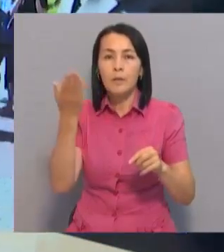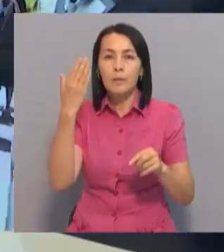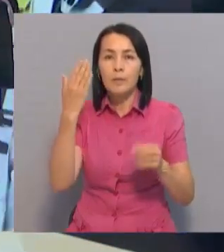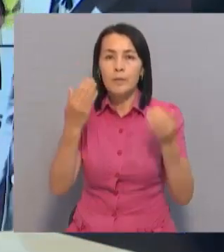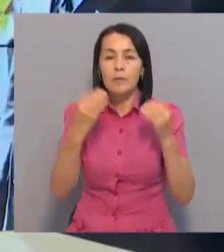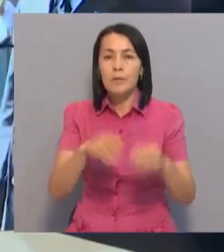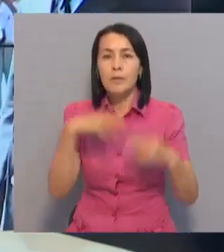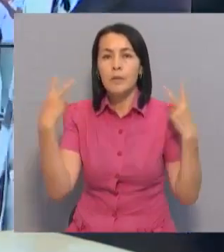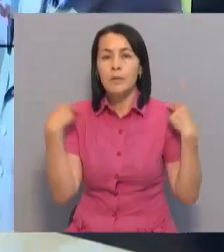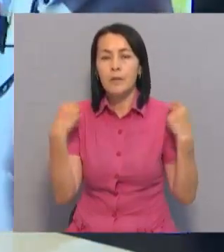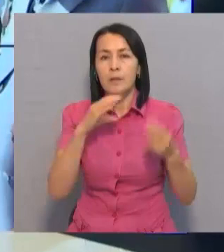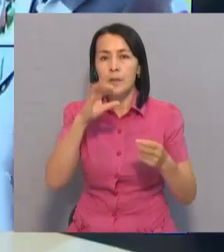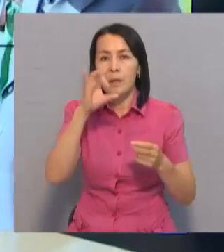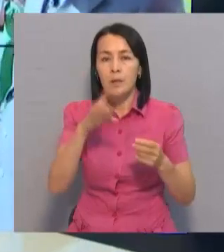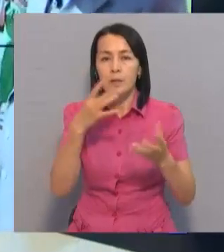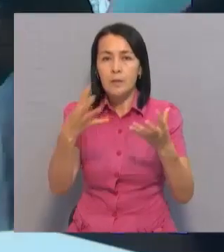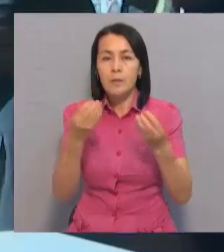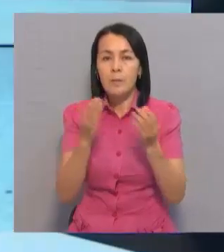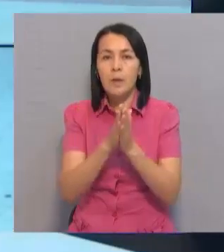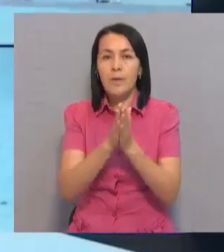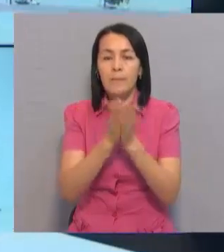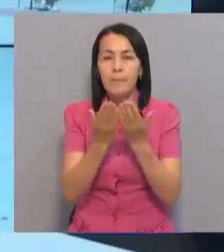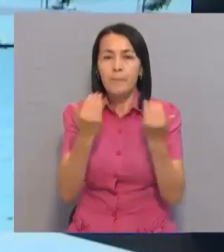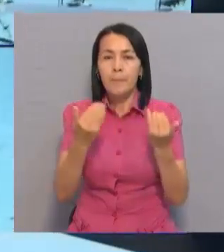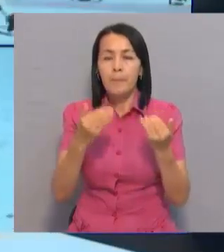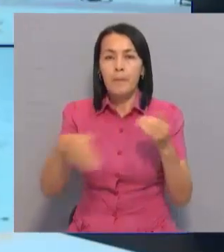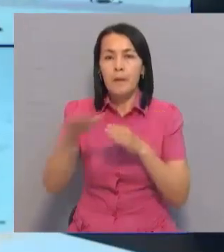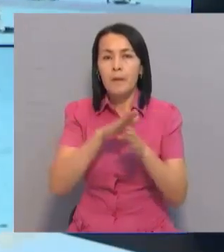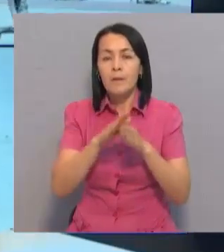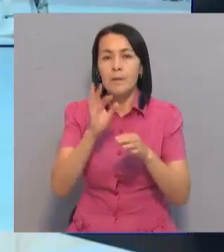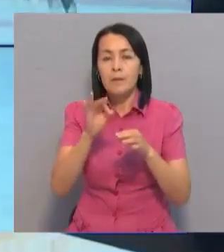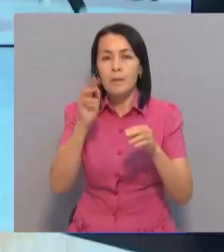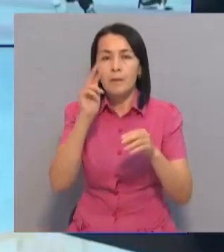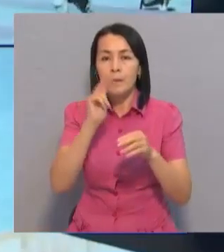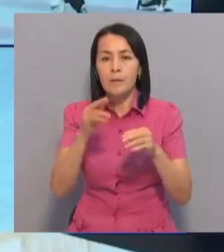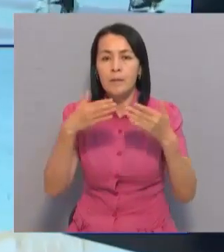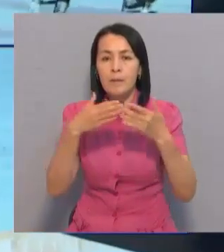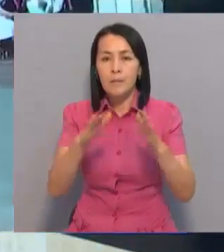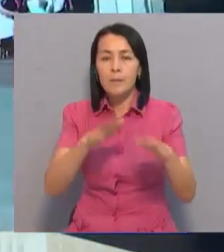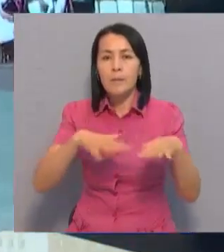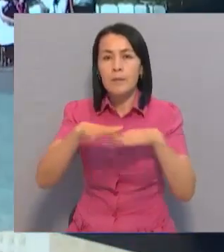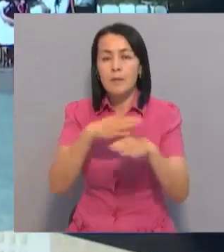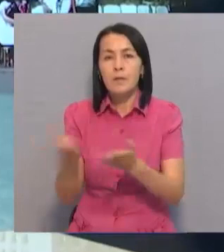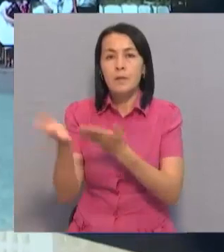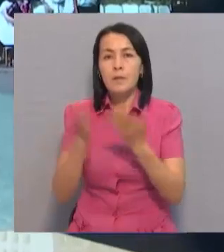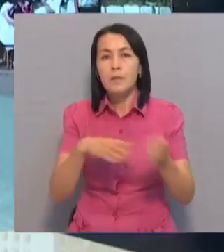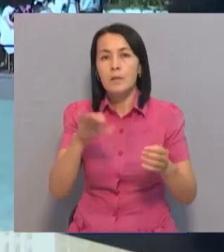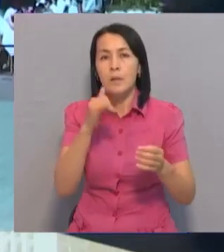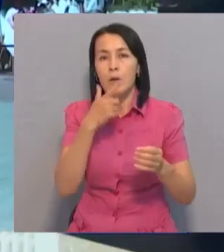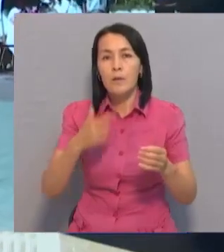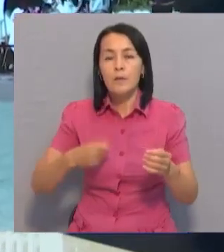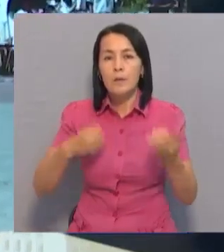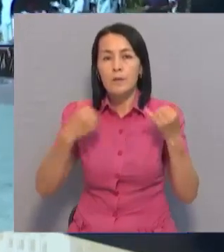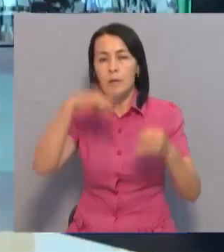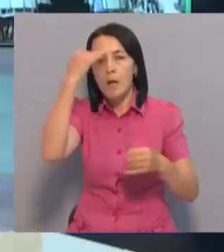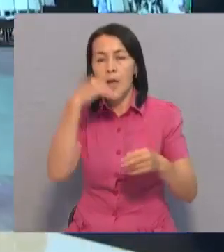Союза генерала Сабыра Рахимова получили аттестаты об общем среднем образовании. На площади собрались улановцы, родители